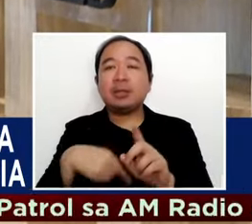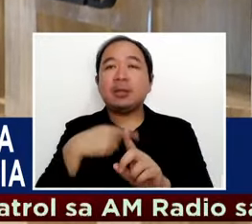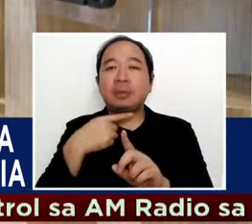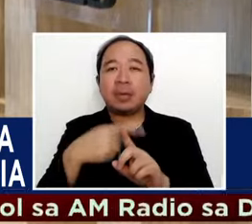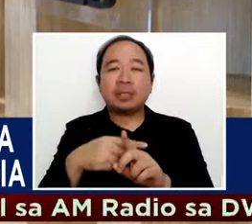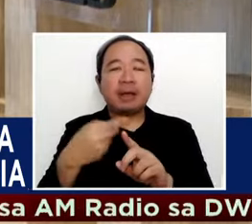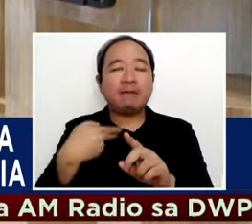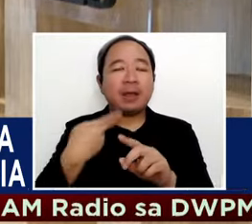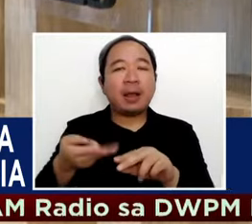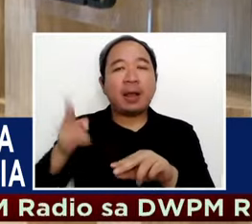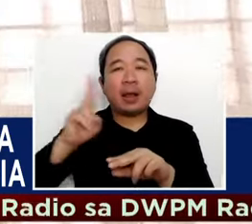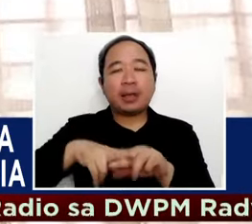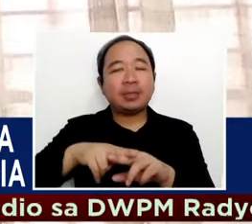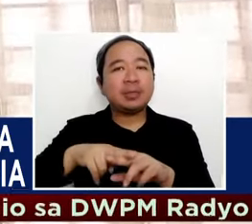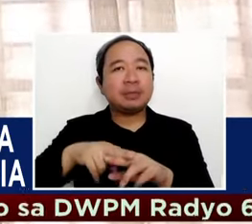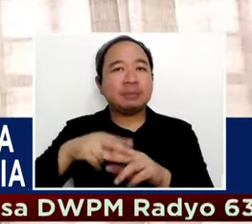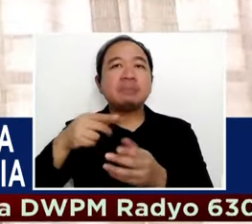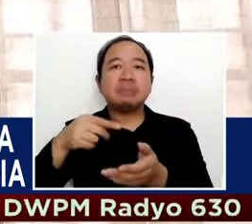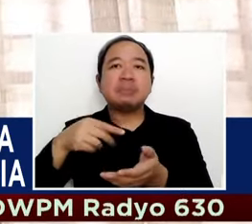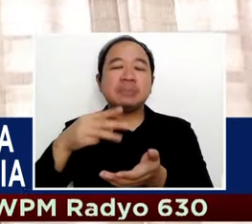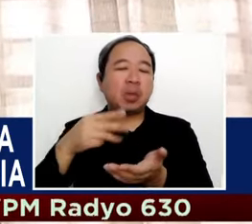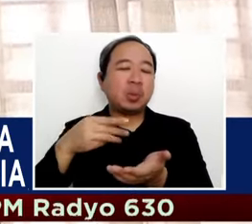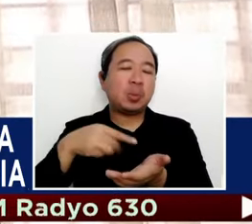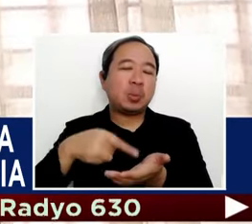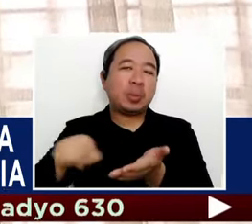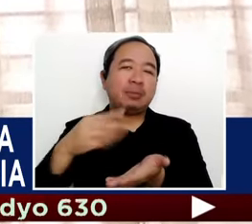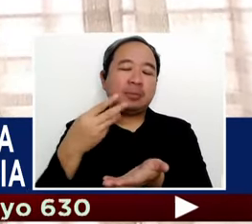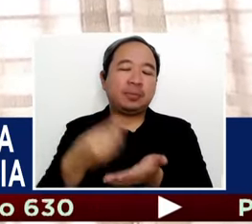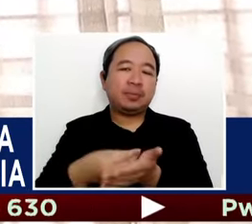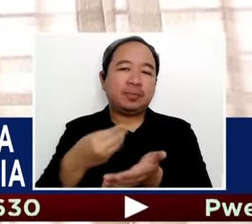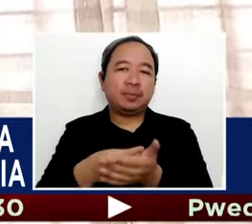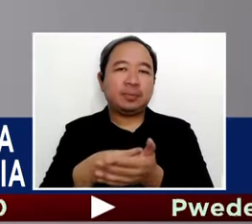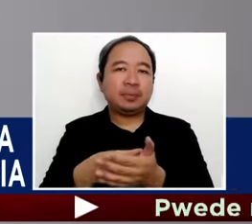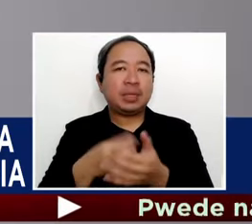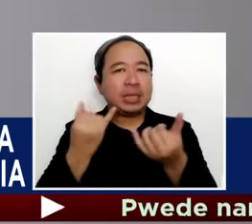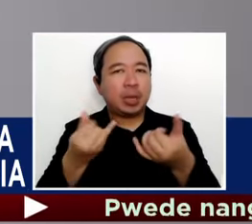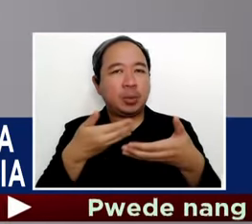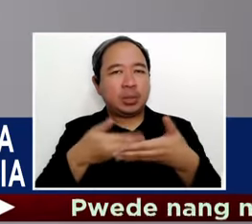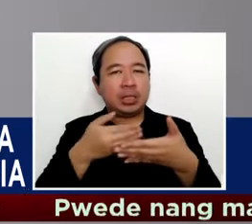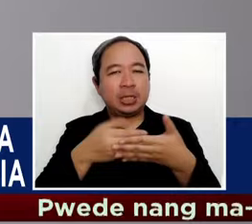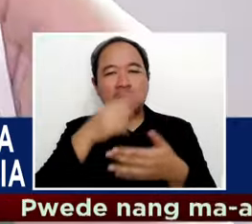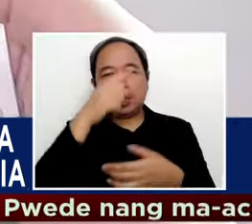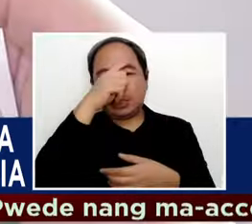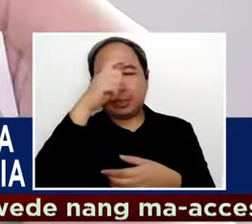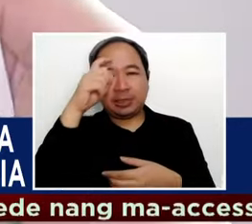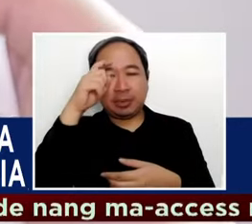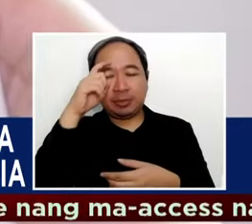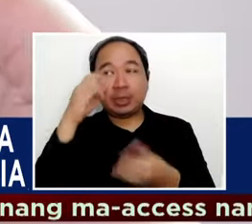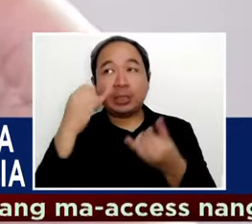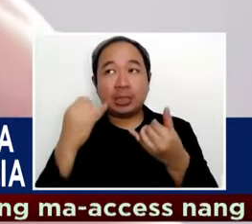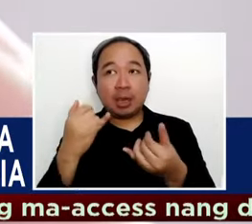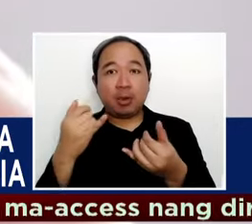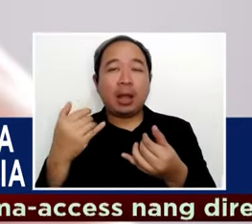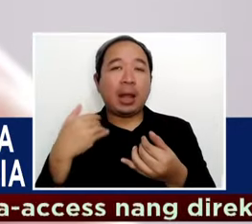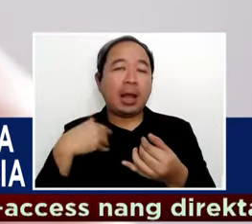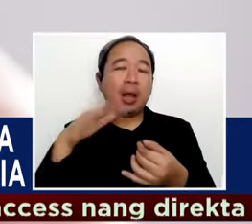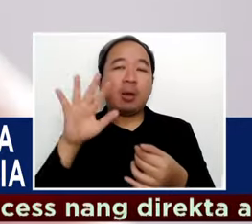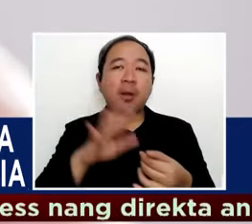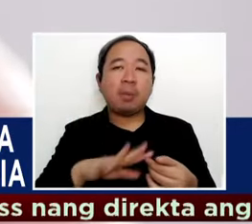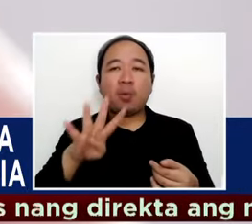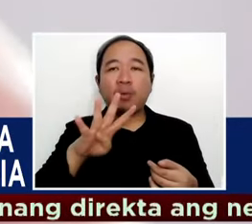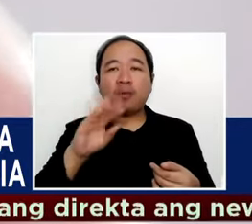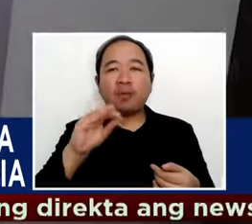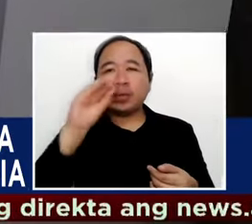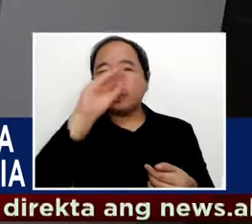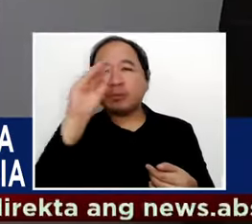Nakakadagdag pa siya ng konsumo. Dahil papalapit na ang summer season, kung kailan tumataas ng hanggang 40% ang konsumo